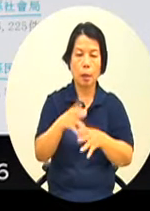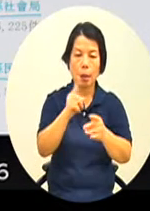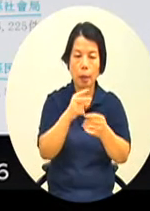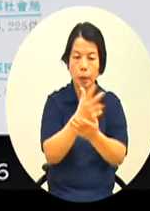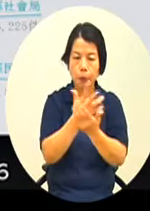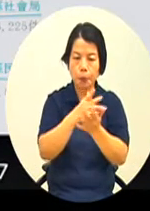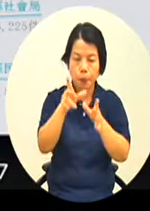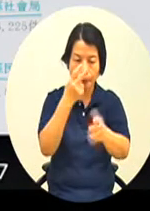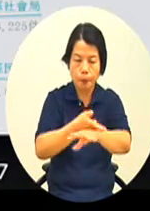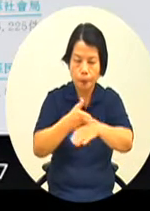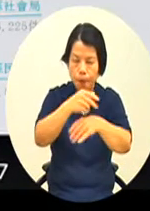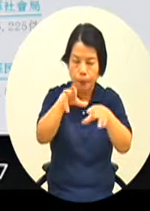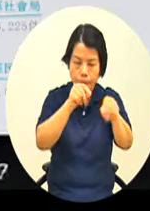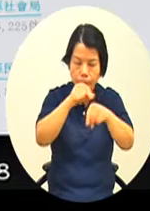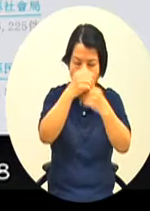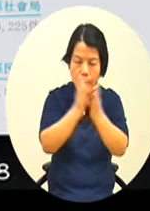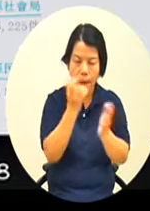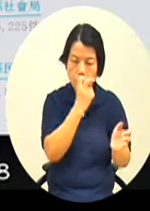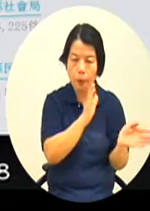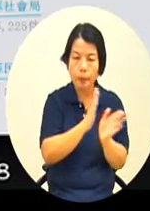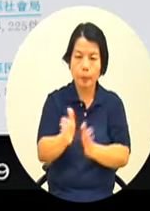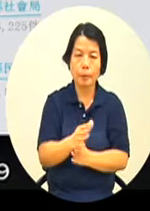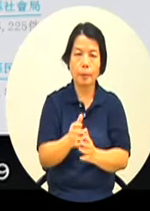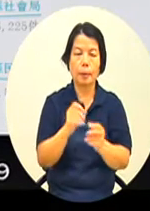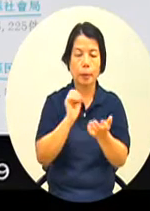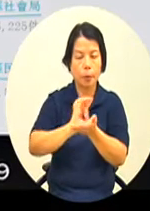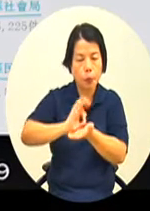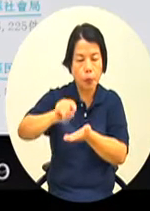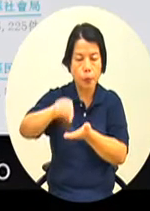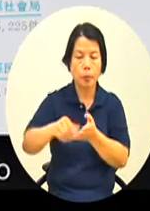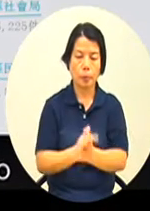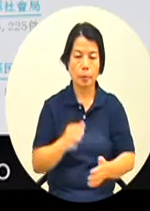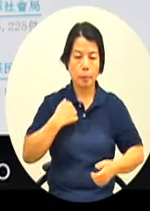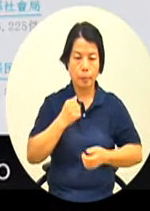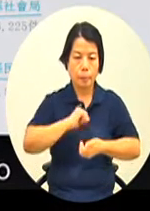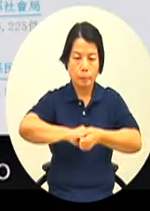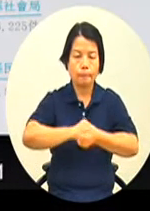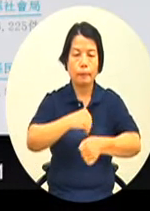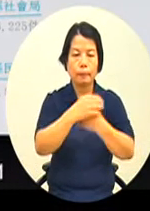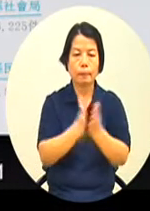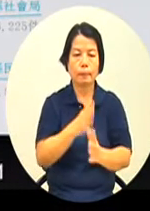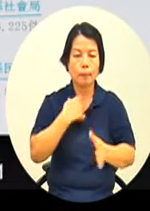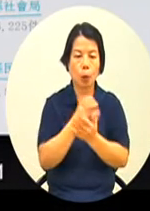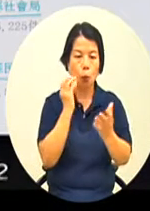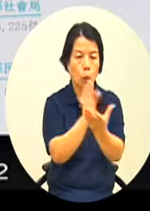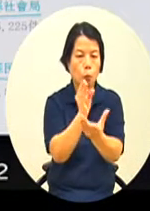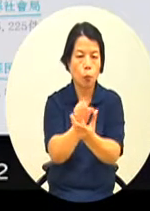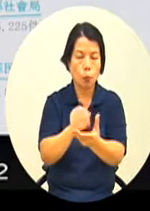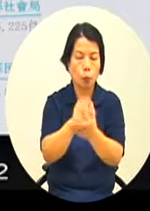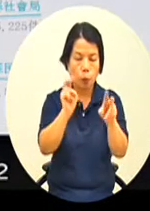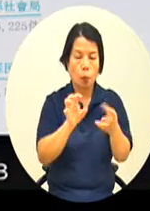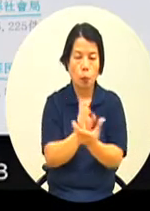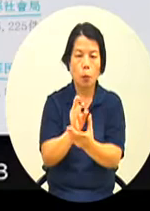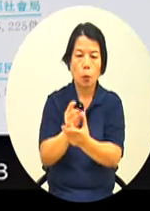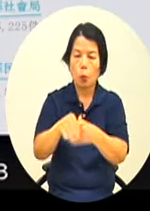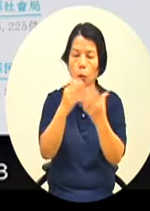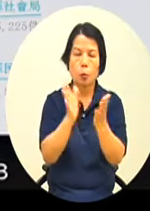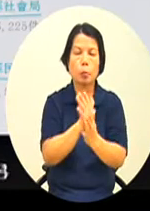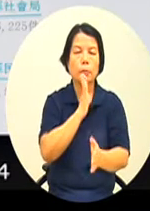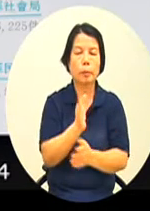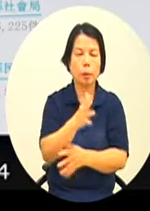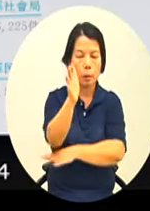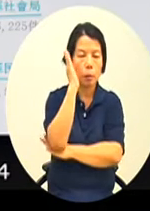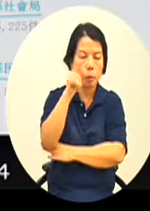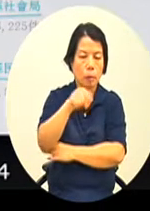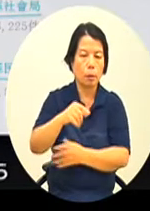处哦，就近使用跟管理哦。那我们非常确定的知道说，档案就是市政历史哦，所以秘书处也完成这个档案的管理要点